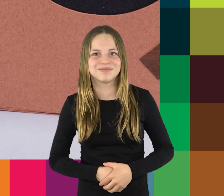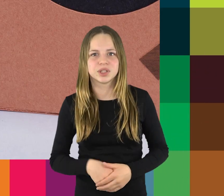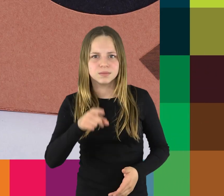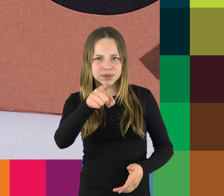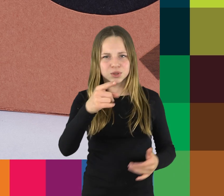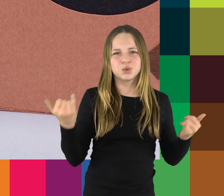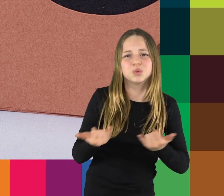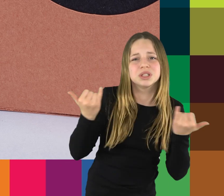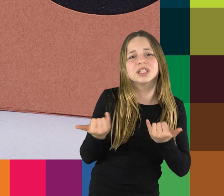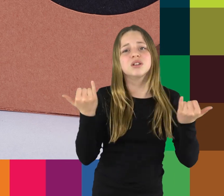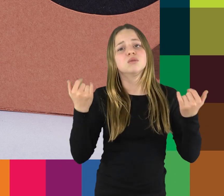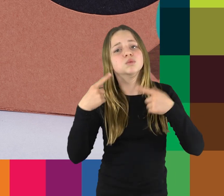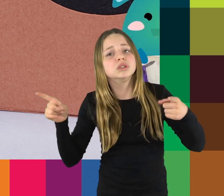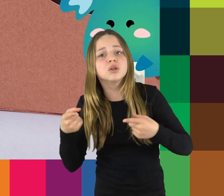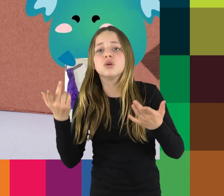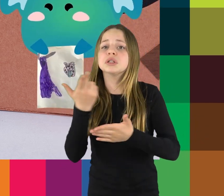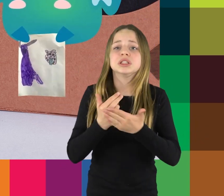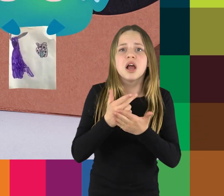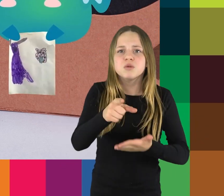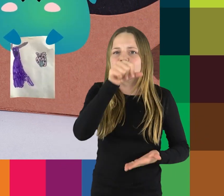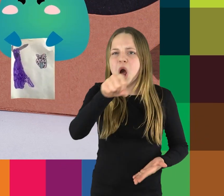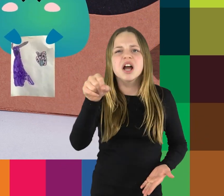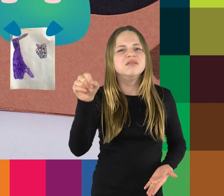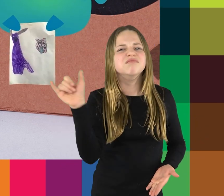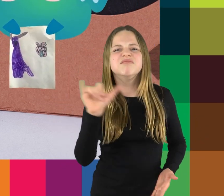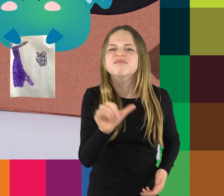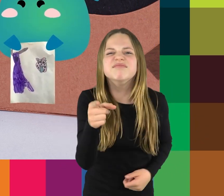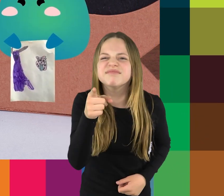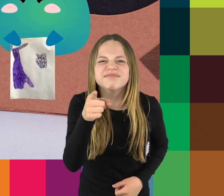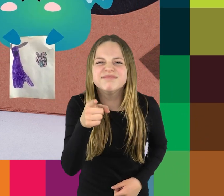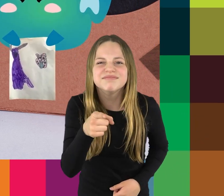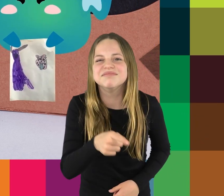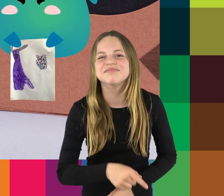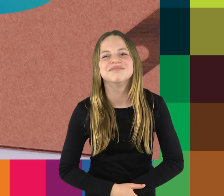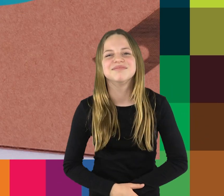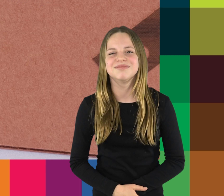Et toi, quel est ton jeu, ta chanson ou ton dessin préféré?